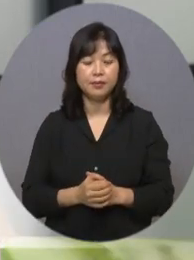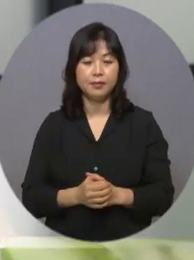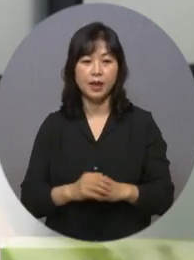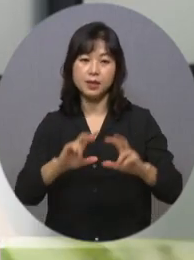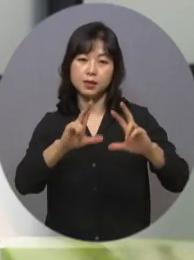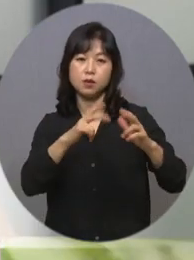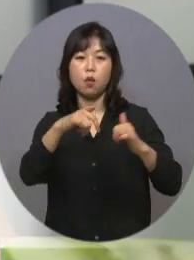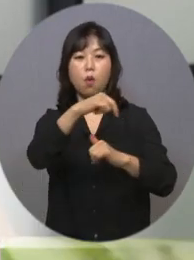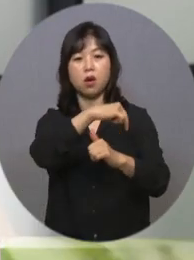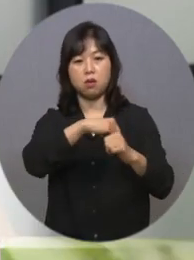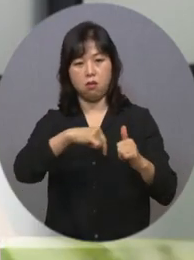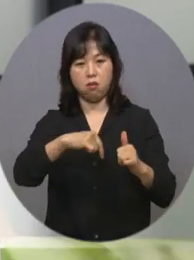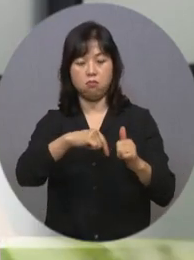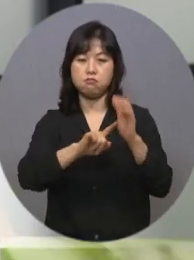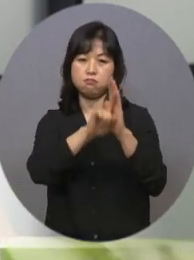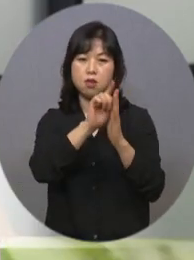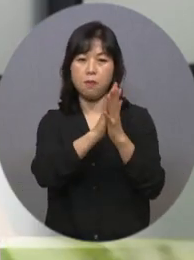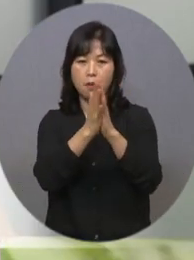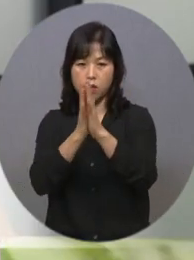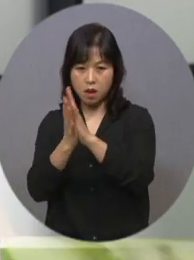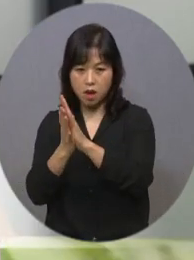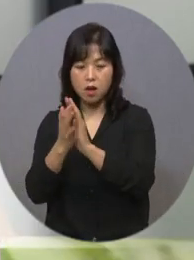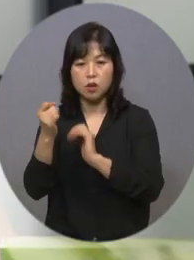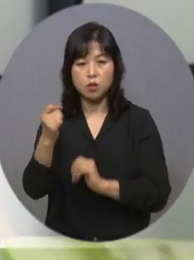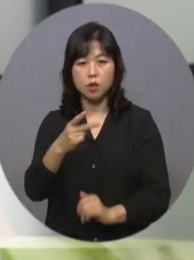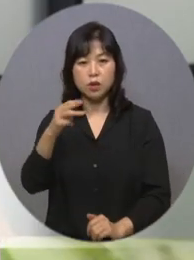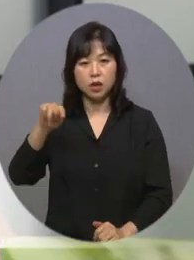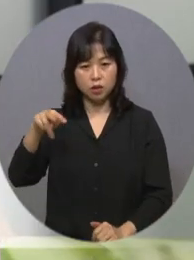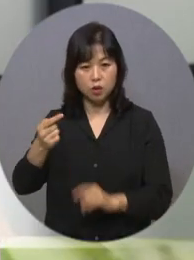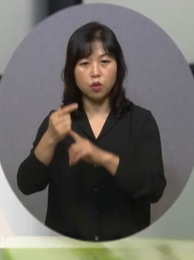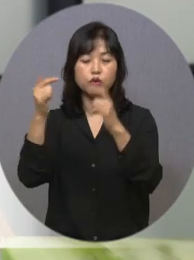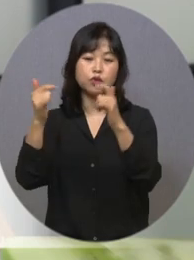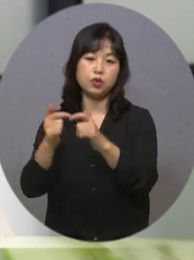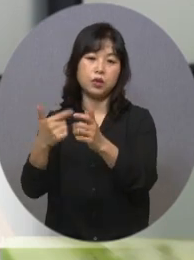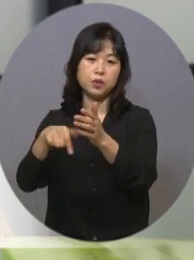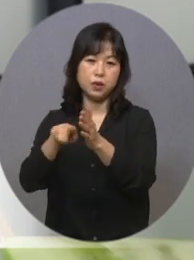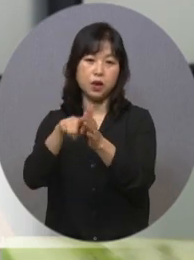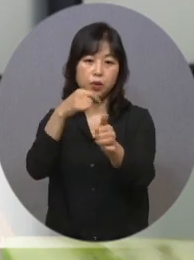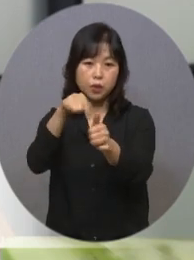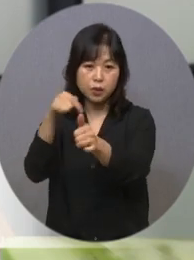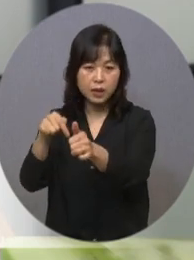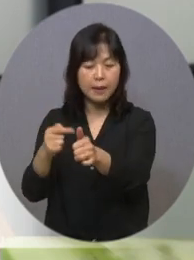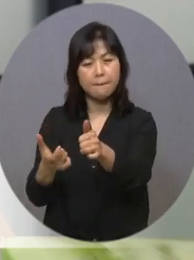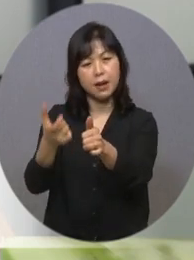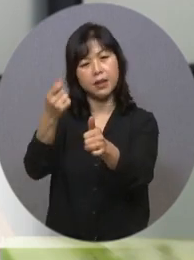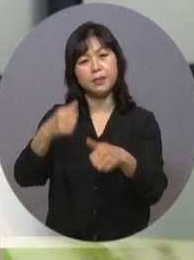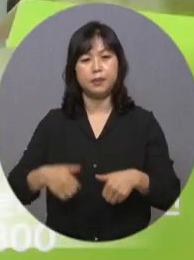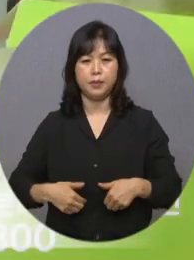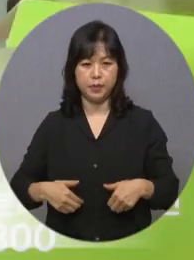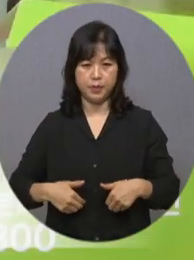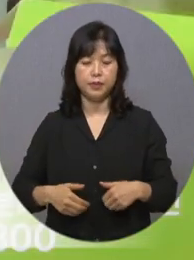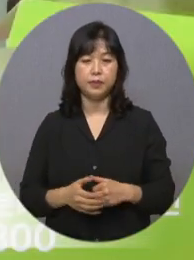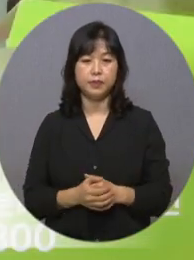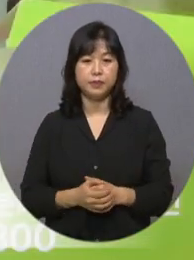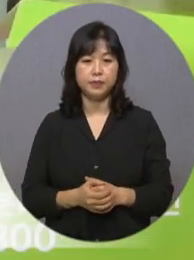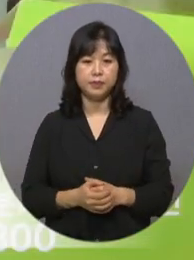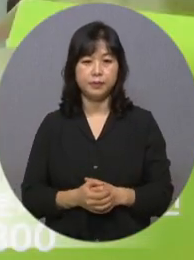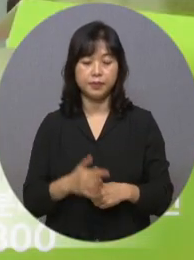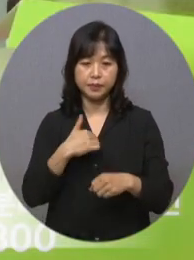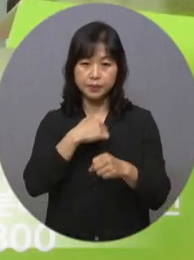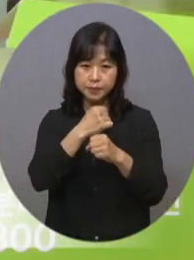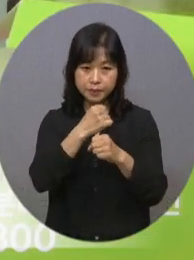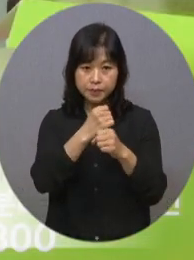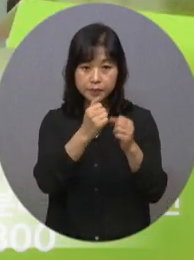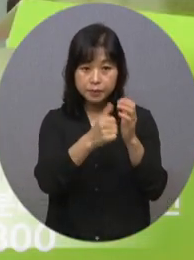환경과 기후 변화, 저탄소를 위한 교육이 시급하게 필요한 시기인데 저희